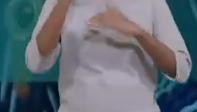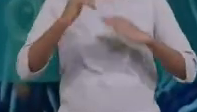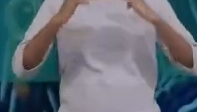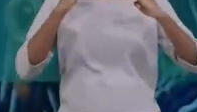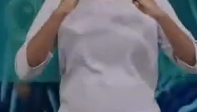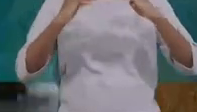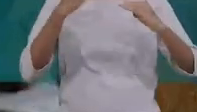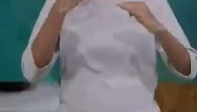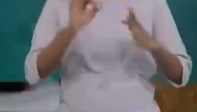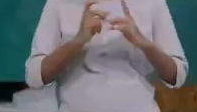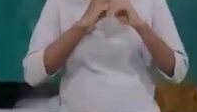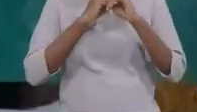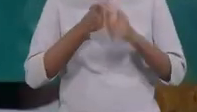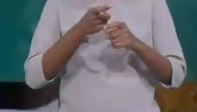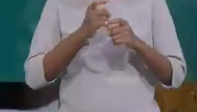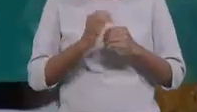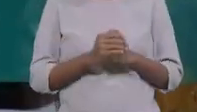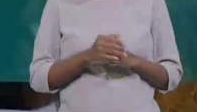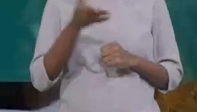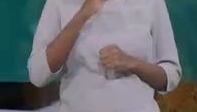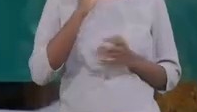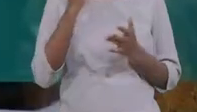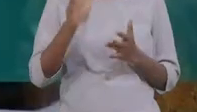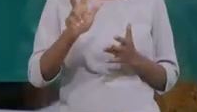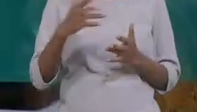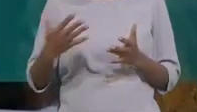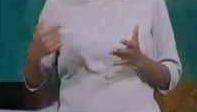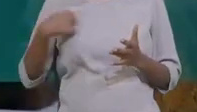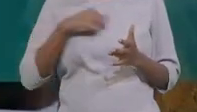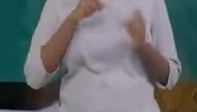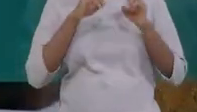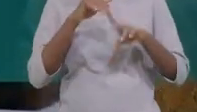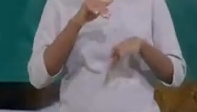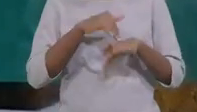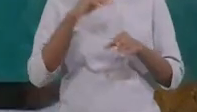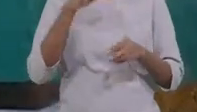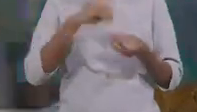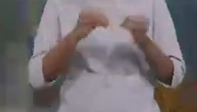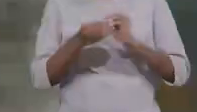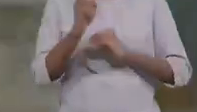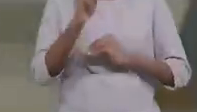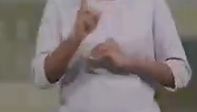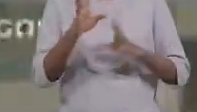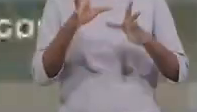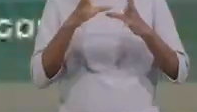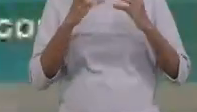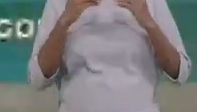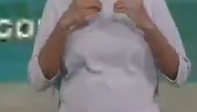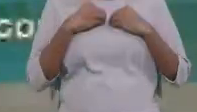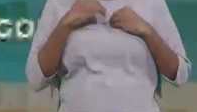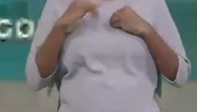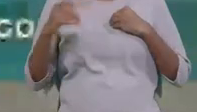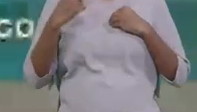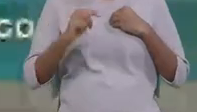mesure céleste appropriée de dons ». Il y a trois choses à considérer. Premièrement, acceptez